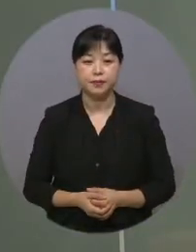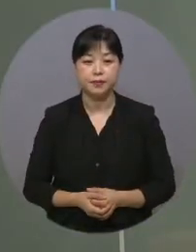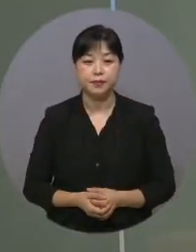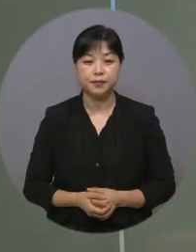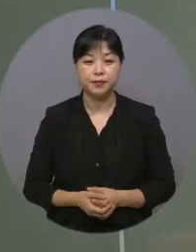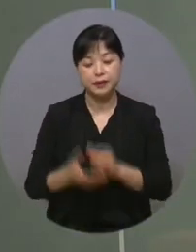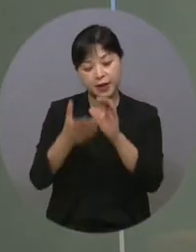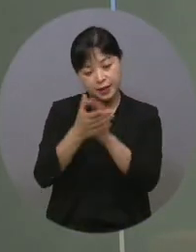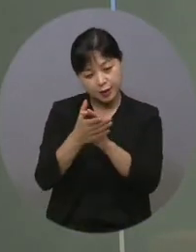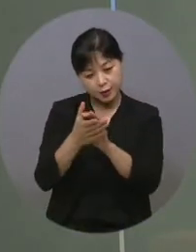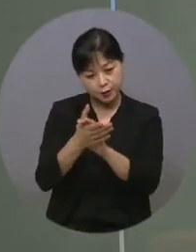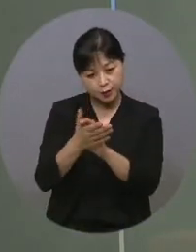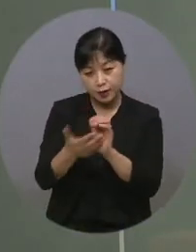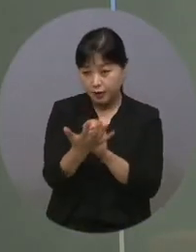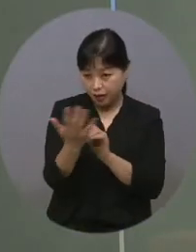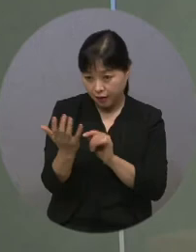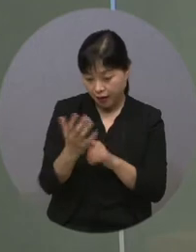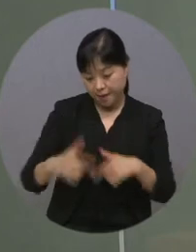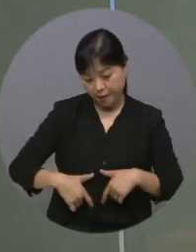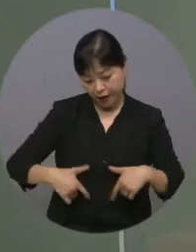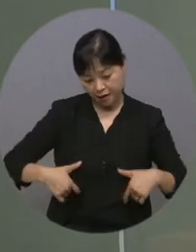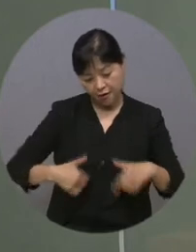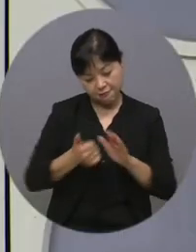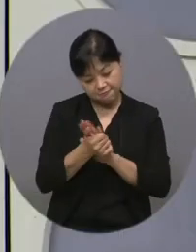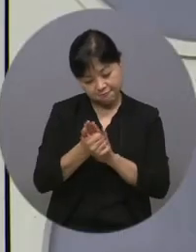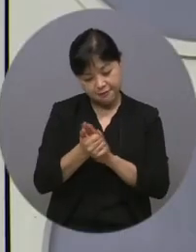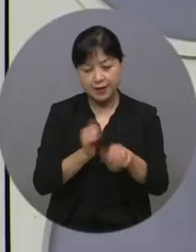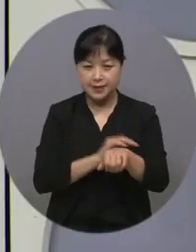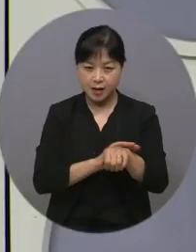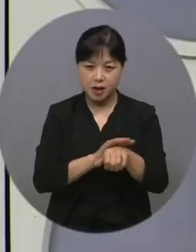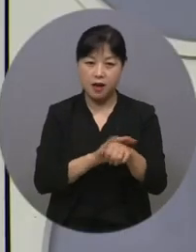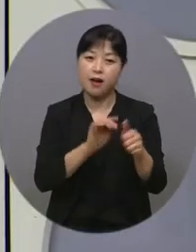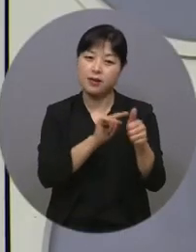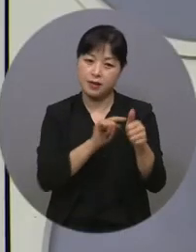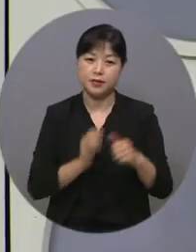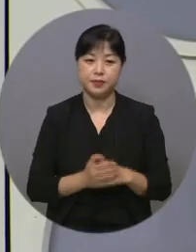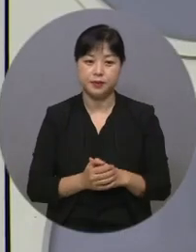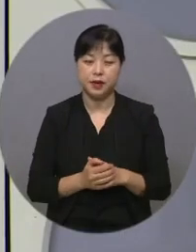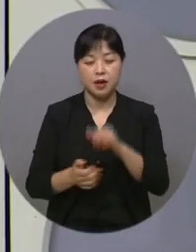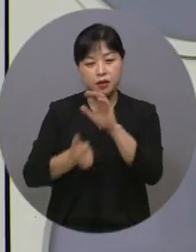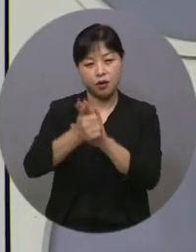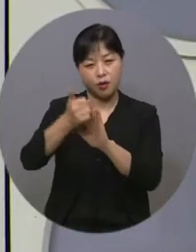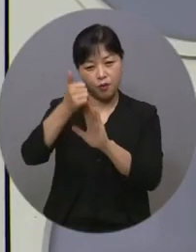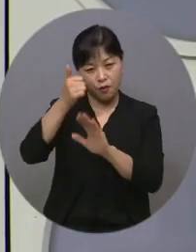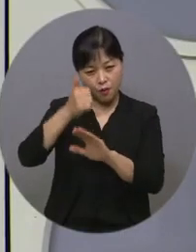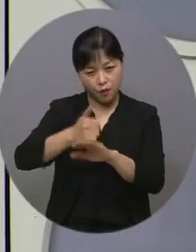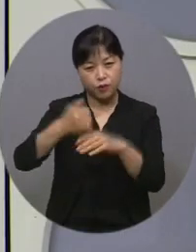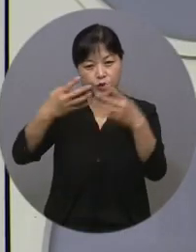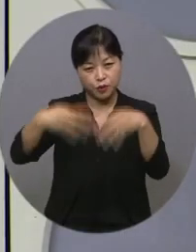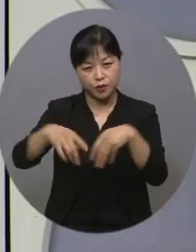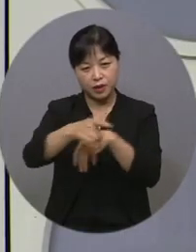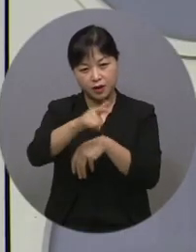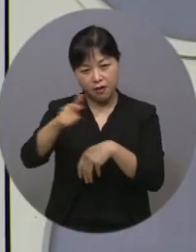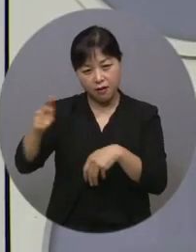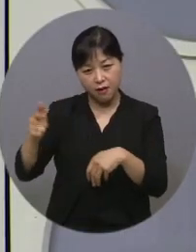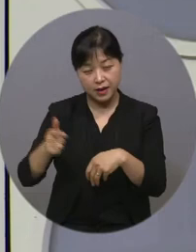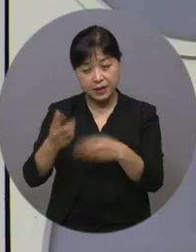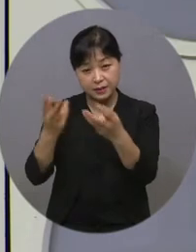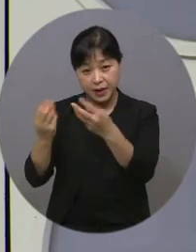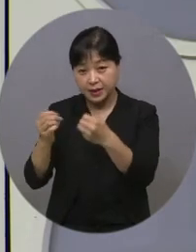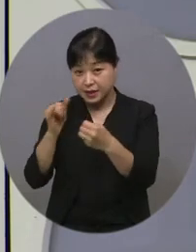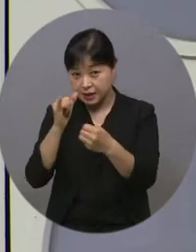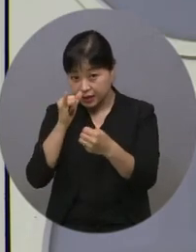친구를 배려를 잘하는 친구예요. 성공 조건에는 여러 가지가 또 있습니다만은 약속을